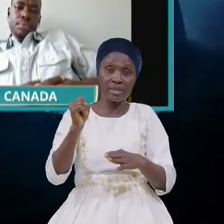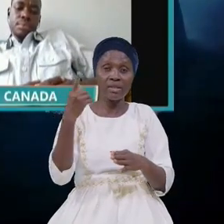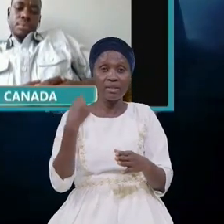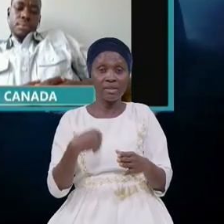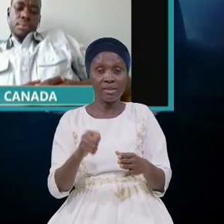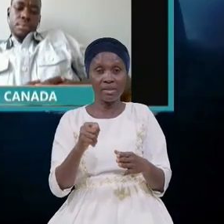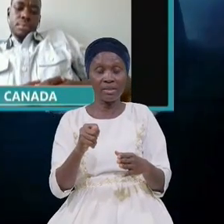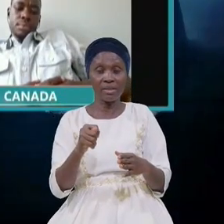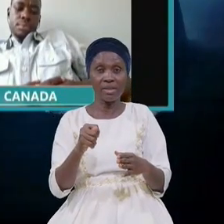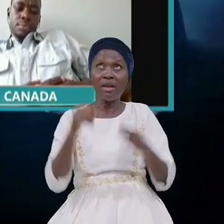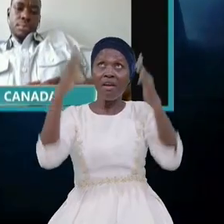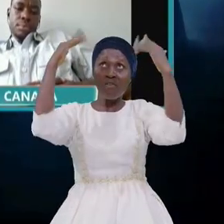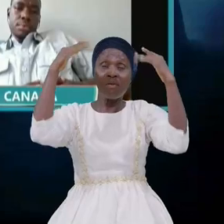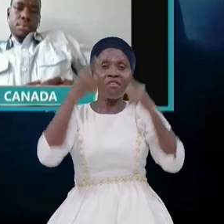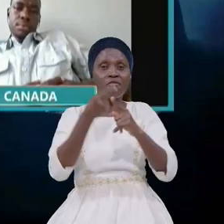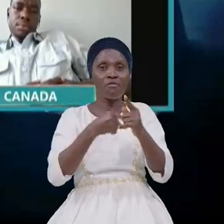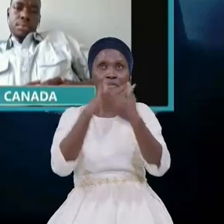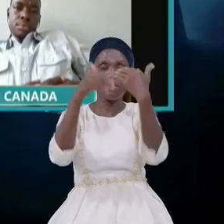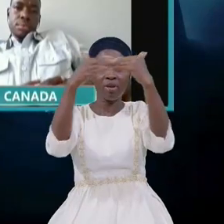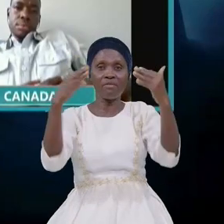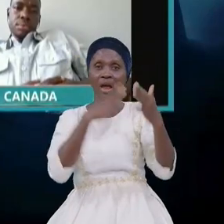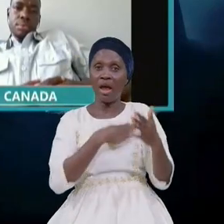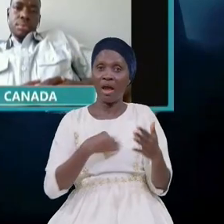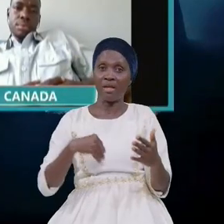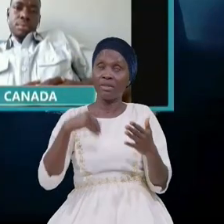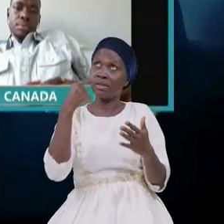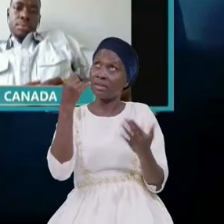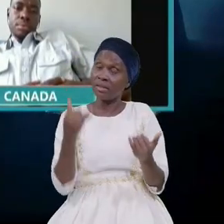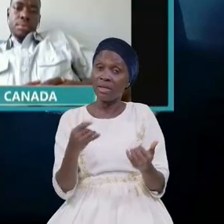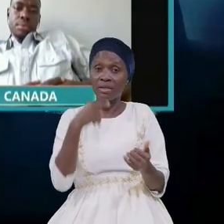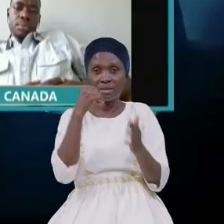Il envoie la pluie du ciel. Maintenant, il dit,